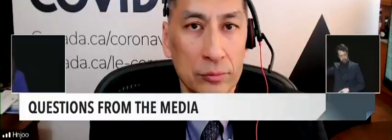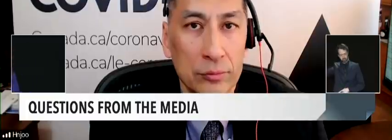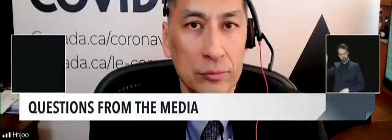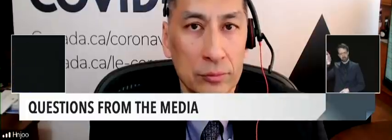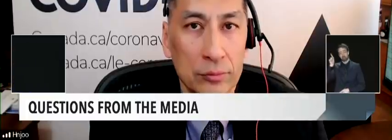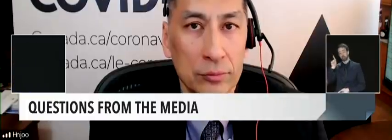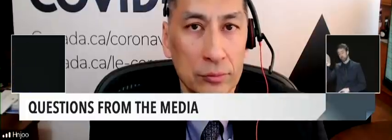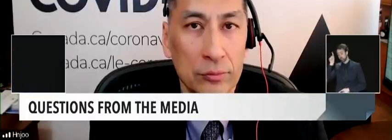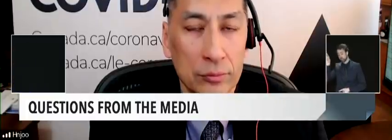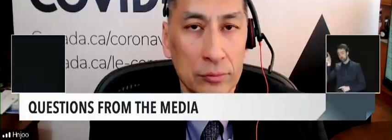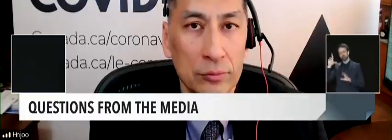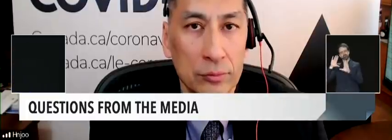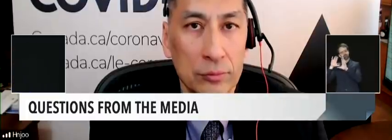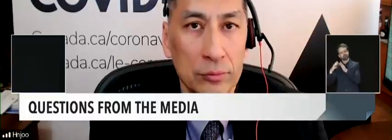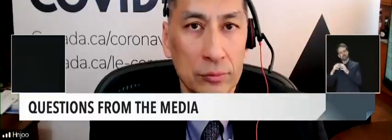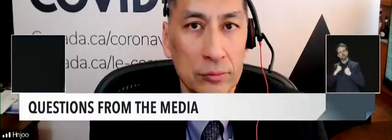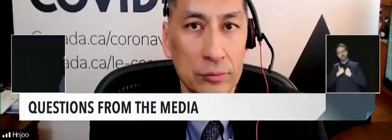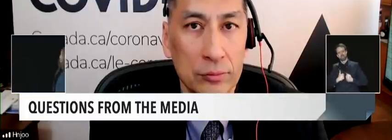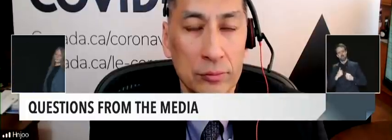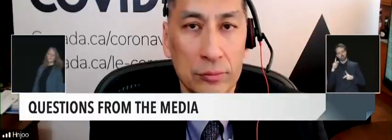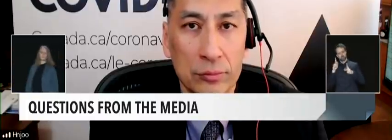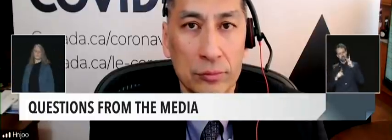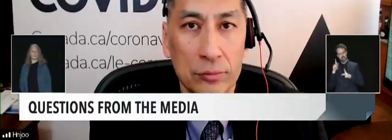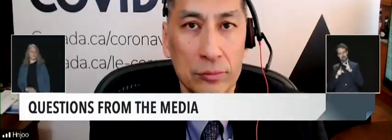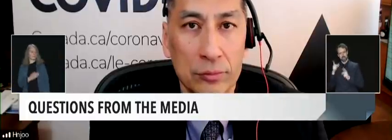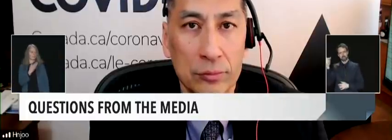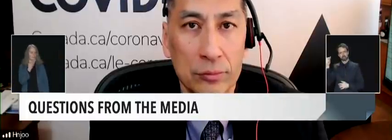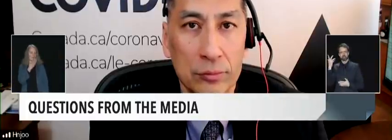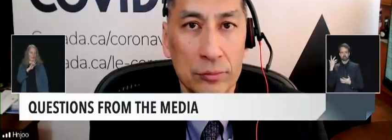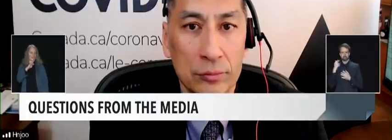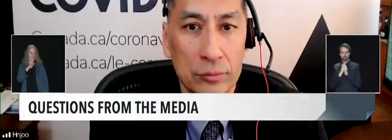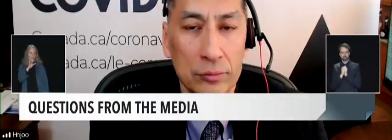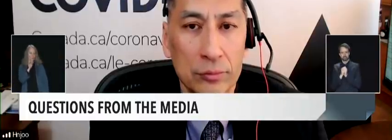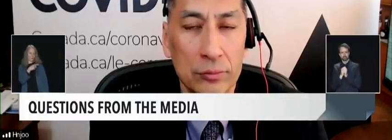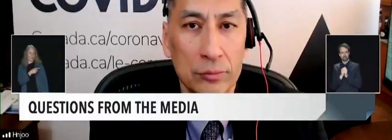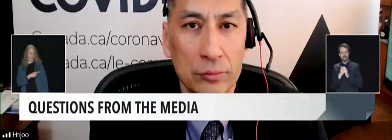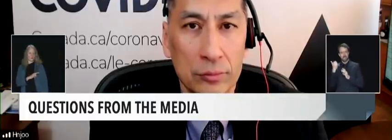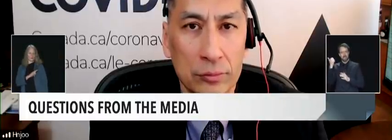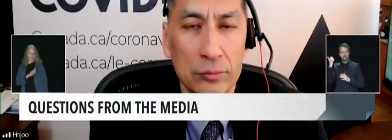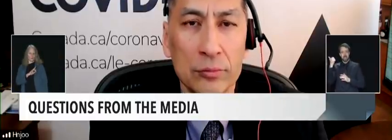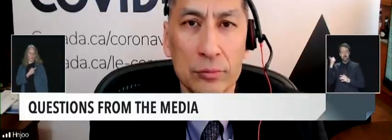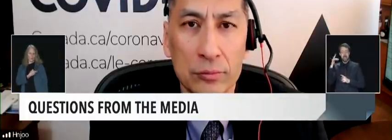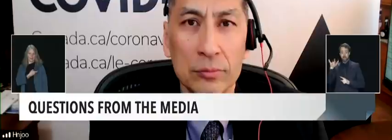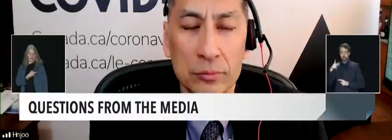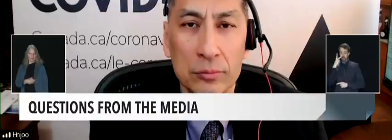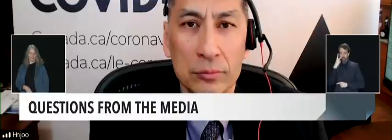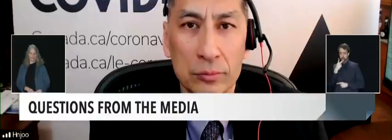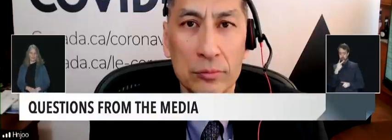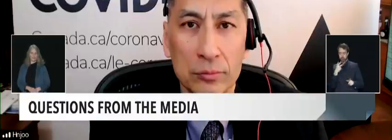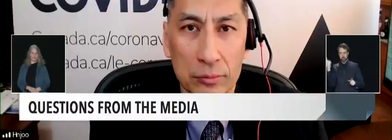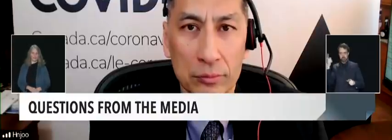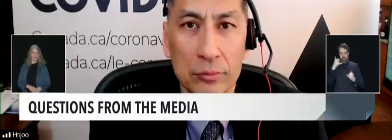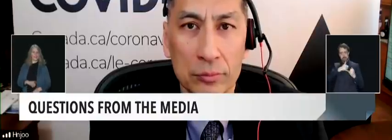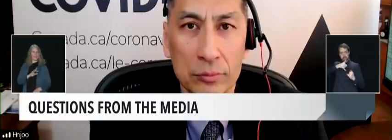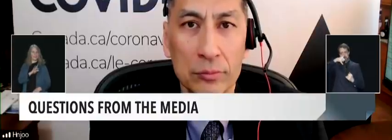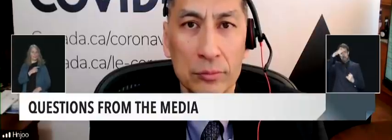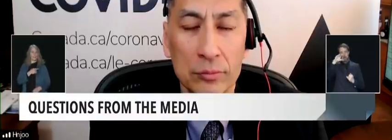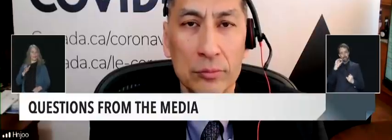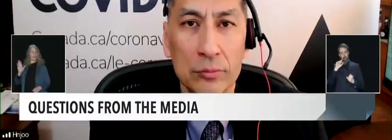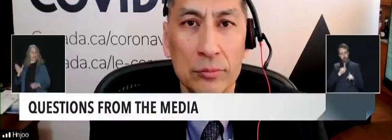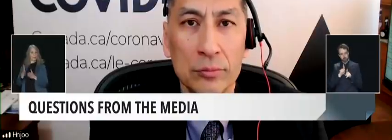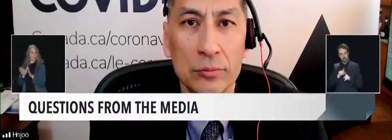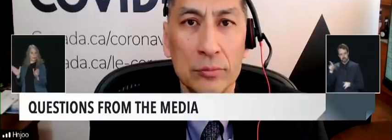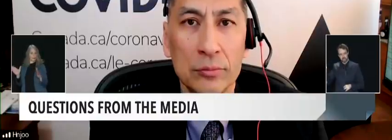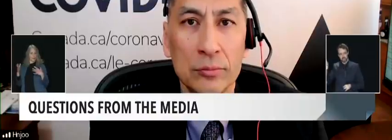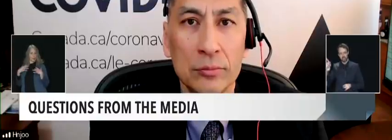a lancé un appel à traiter la vague d'Omicron une fois que le pic sera passé comme une